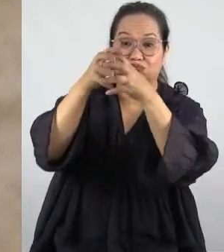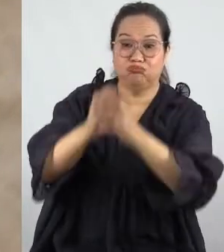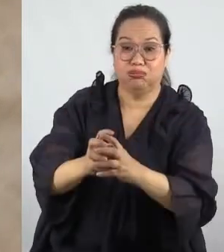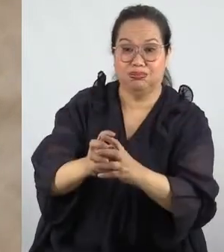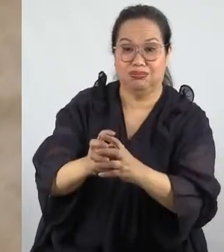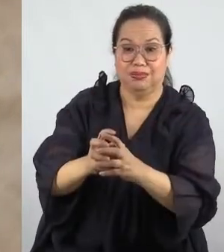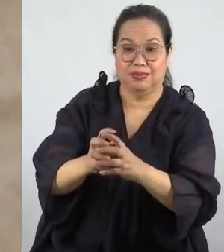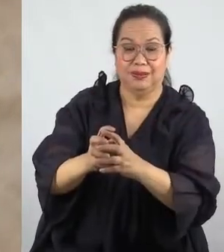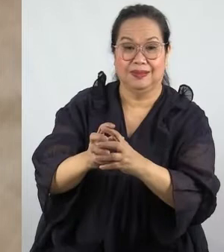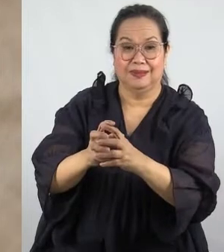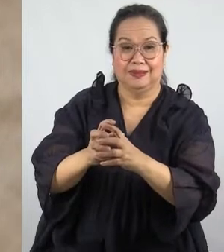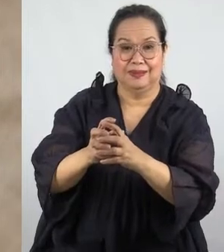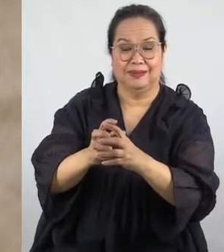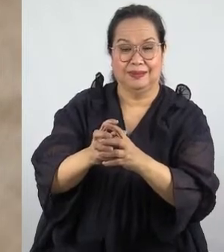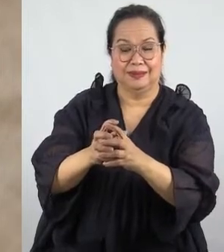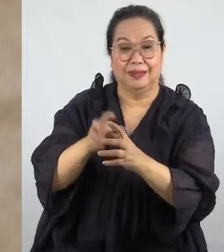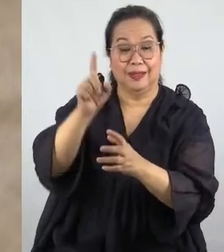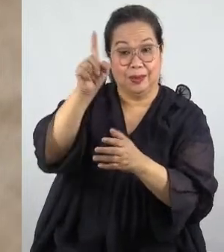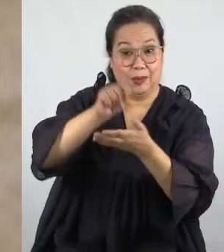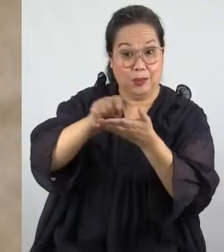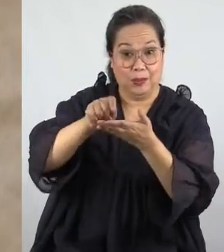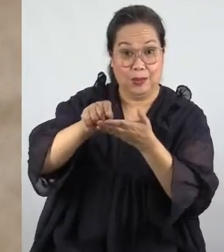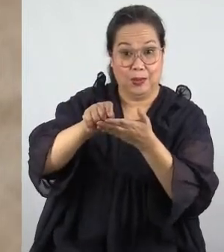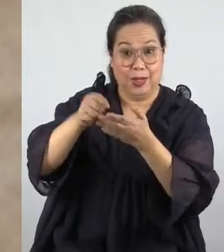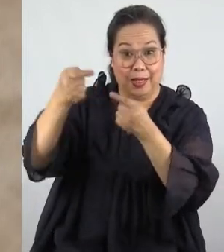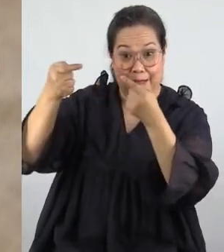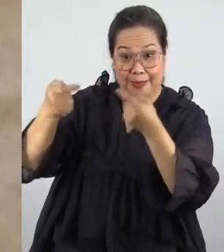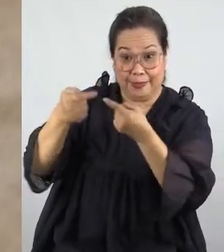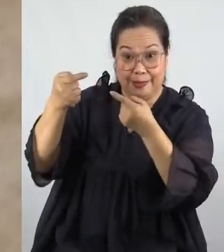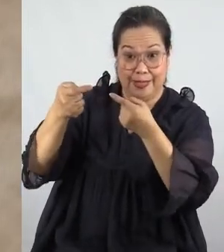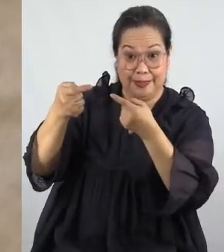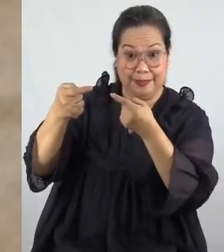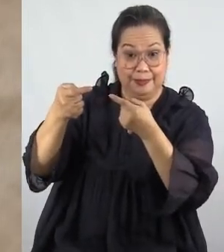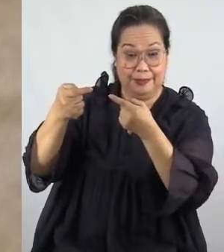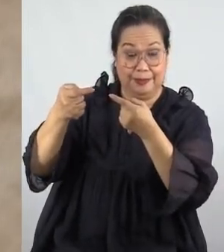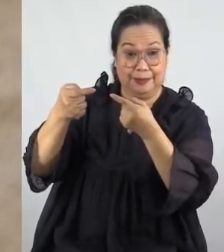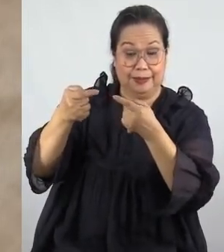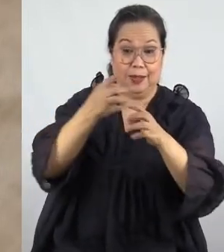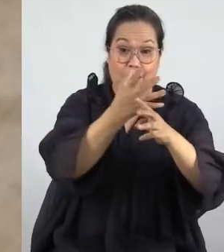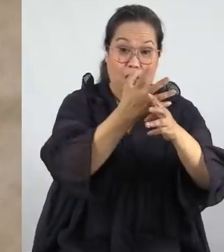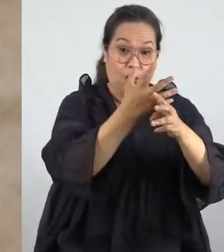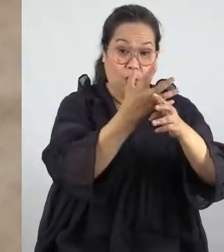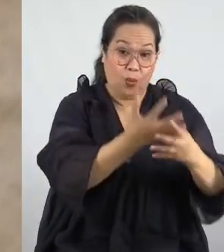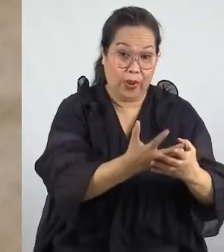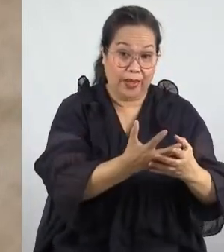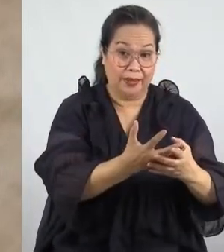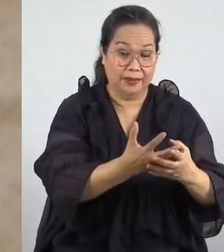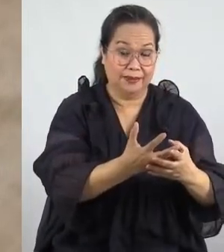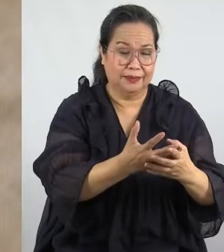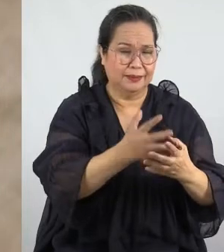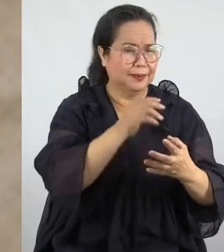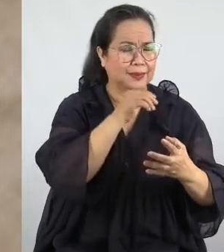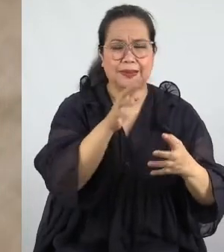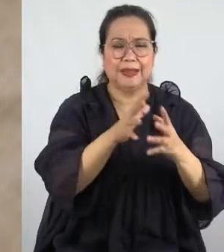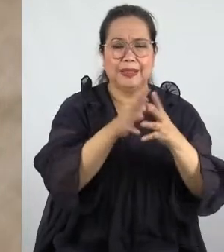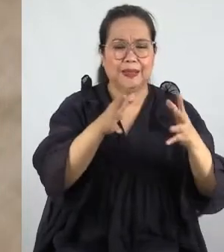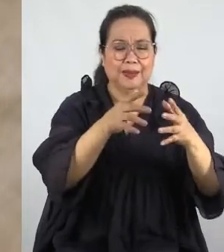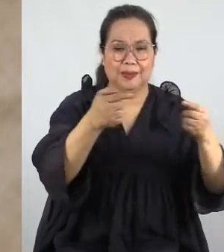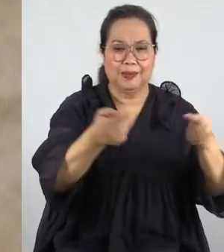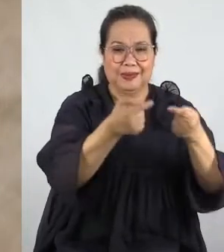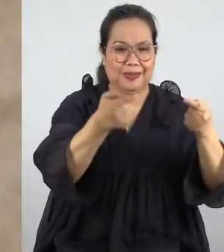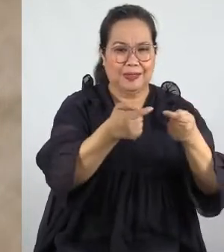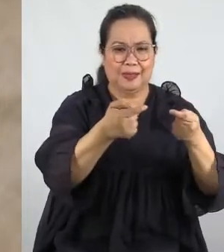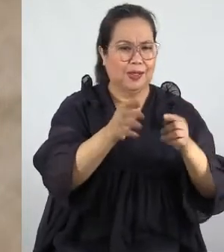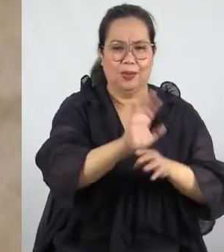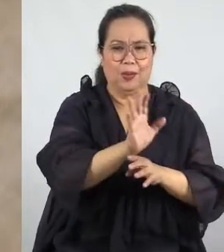closely." Hiniwalay po nung may akda yung sin. So yung weight po, not necessarily